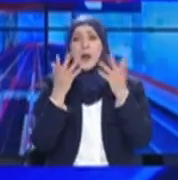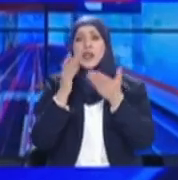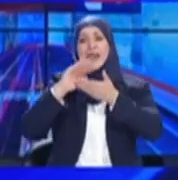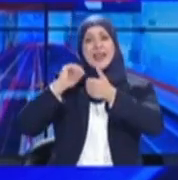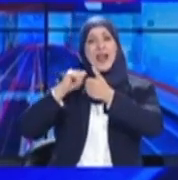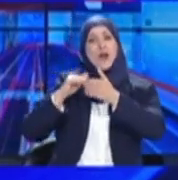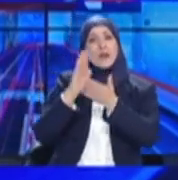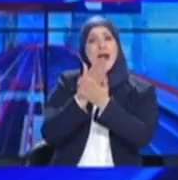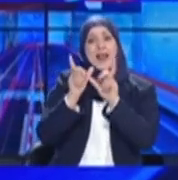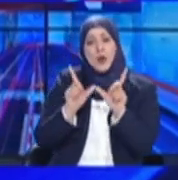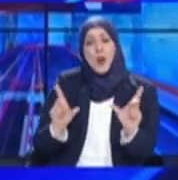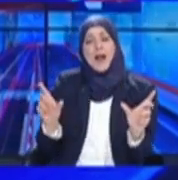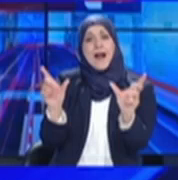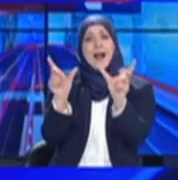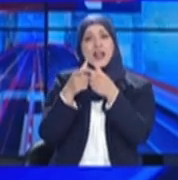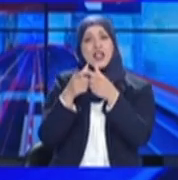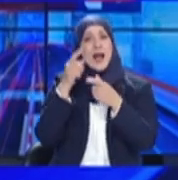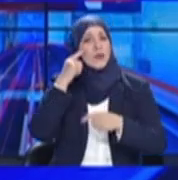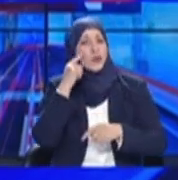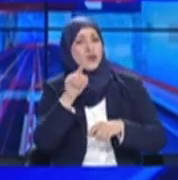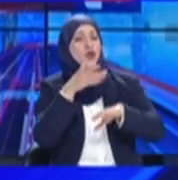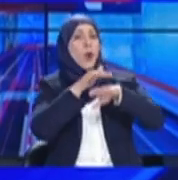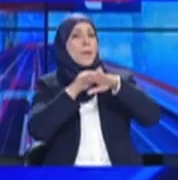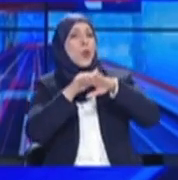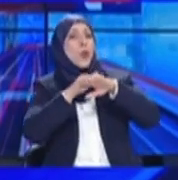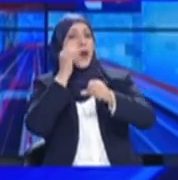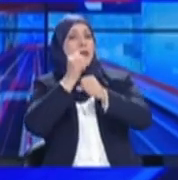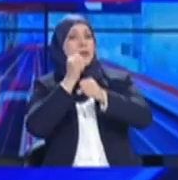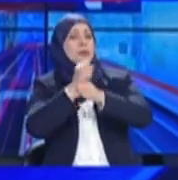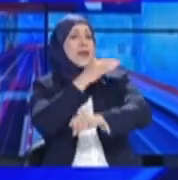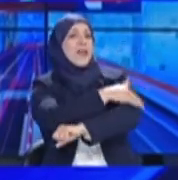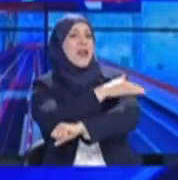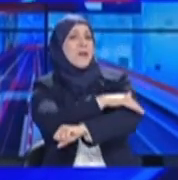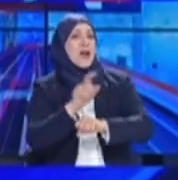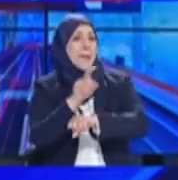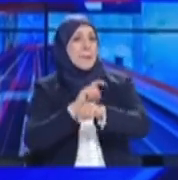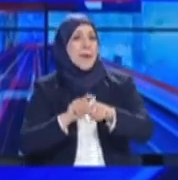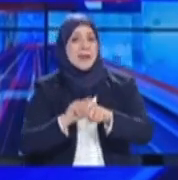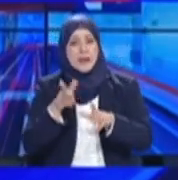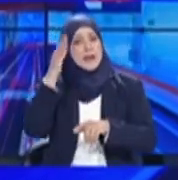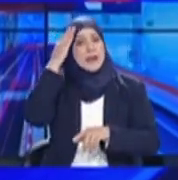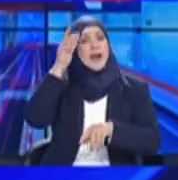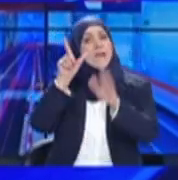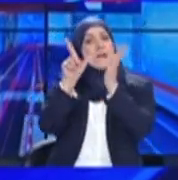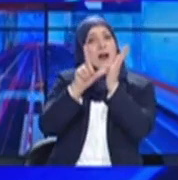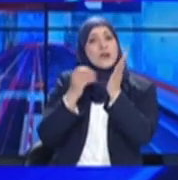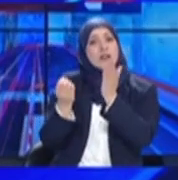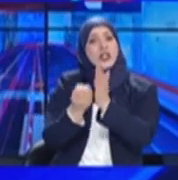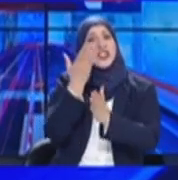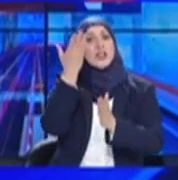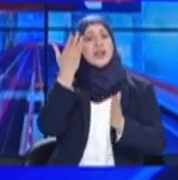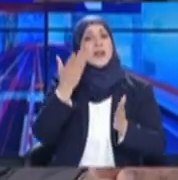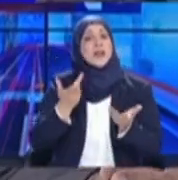مشتركه بيني وبينها نتابع وفيها وضعيه البلديات ولكنه تعرفوا بالقانون الجديد لا مركزيه مع هذا الامر